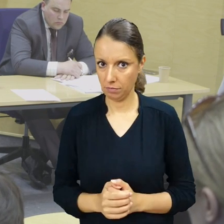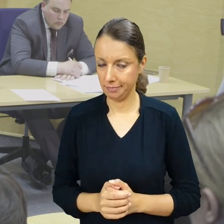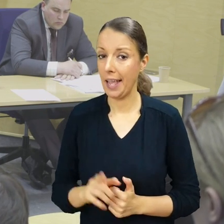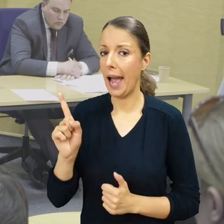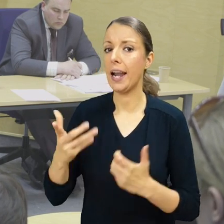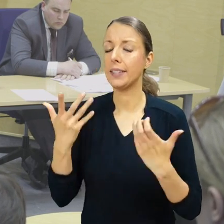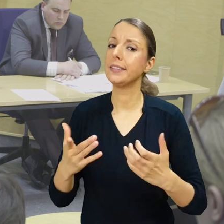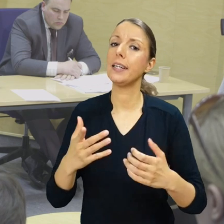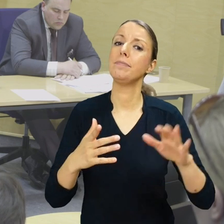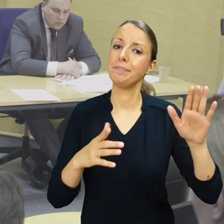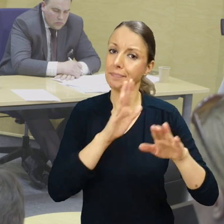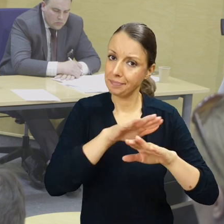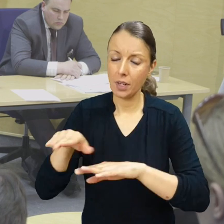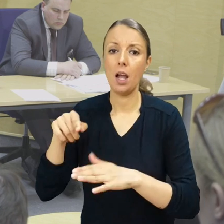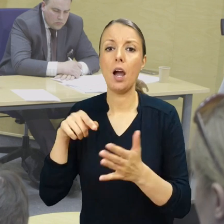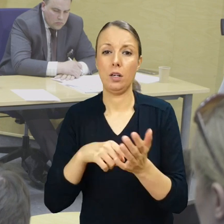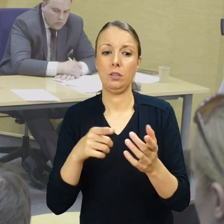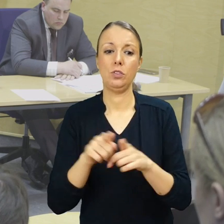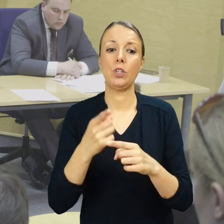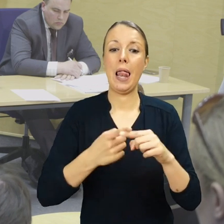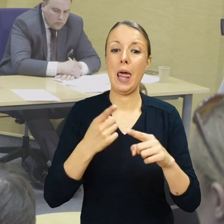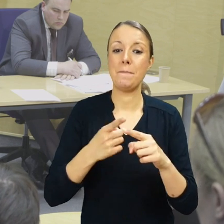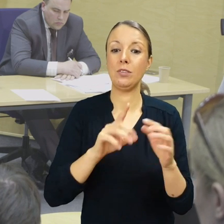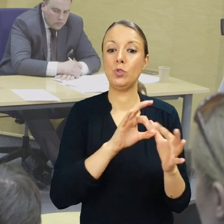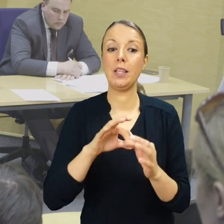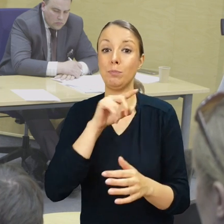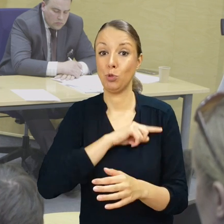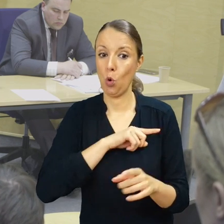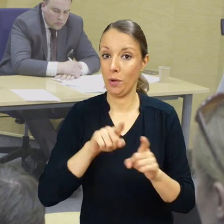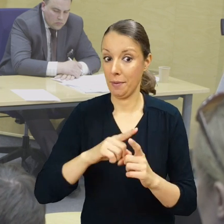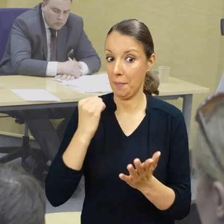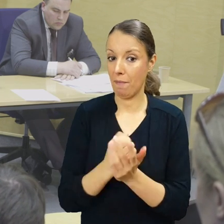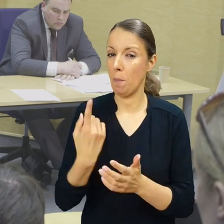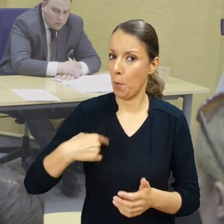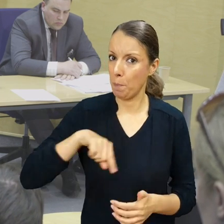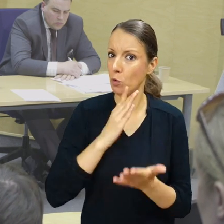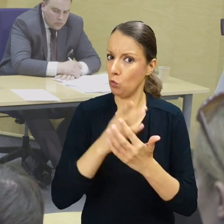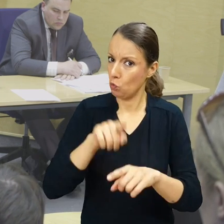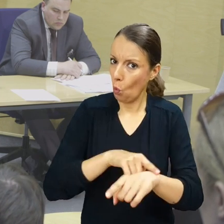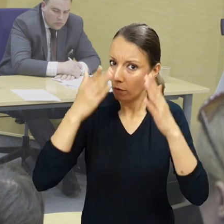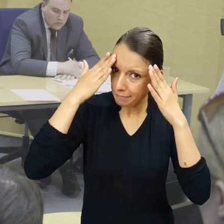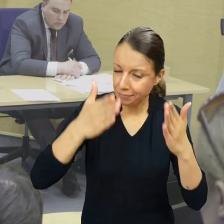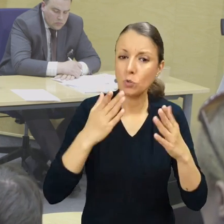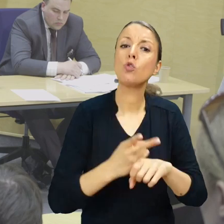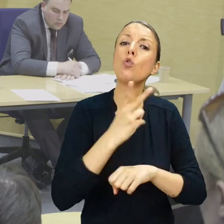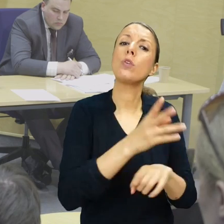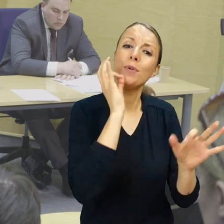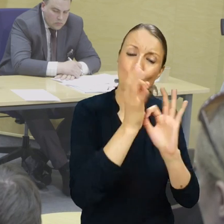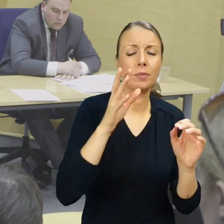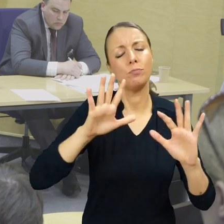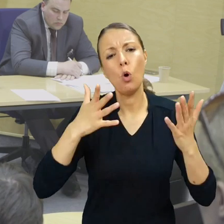z pogranicza psychologii i prawa, bo wystarczająco długo zajmujemy się dostępem do informacji czy prawem do informacji,